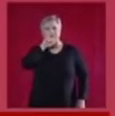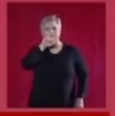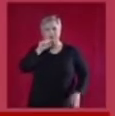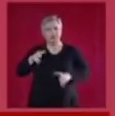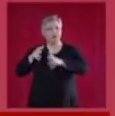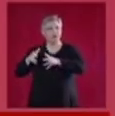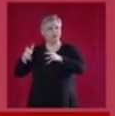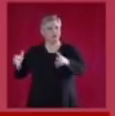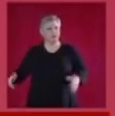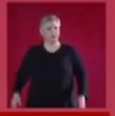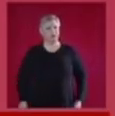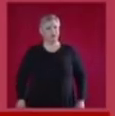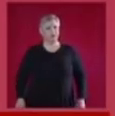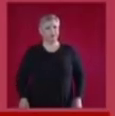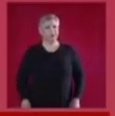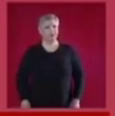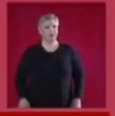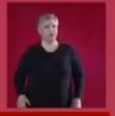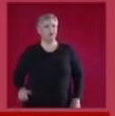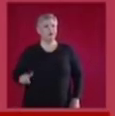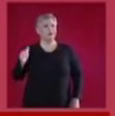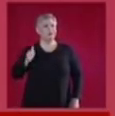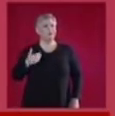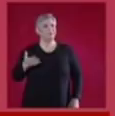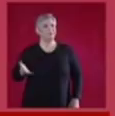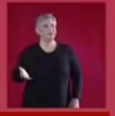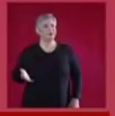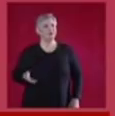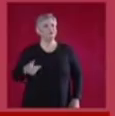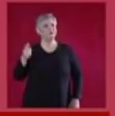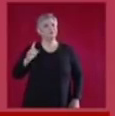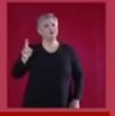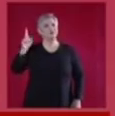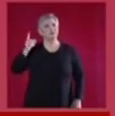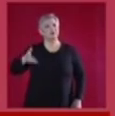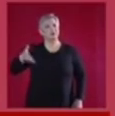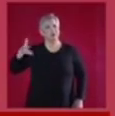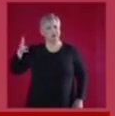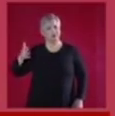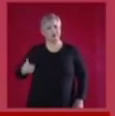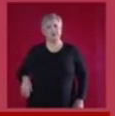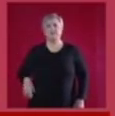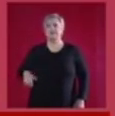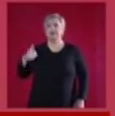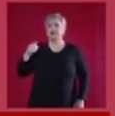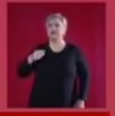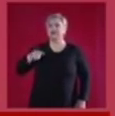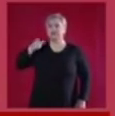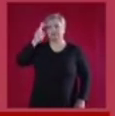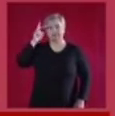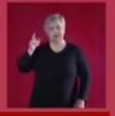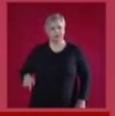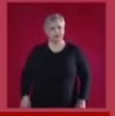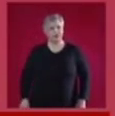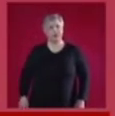δείτε για παράδειγμα τον φίλο του κυρίου μητσοτάκη τον κύριο ε ο οποίος επιδιώκει